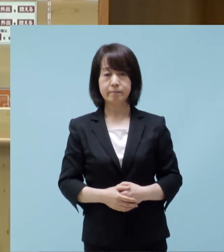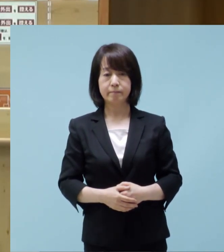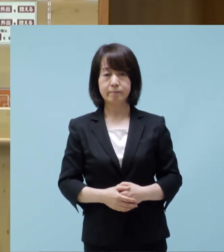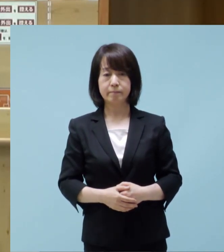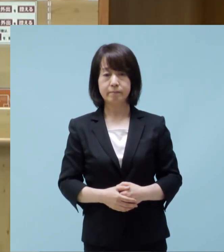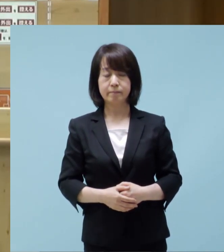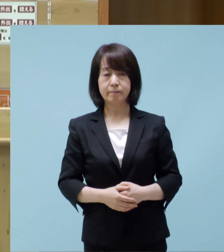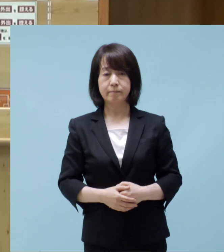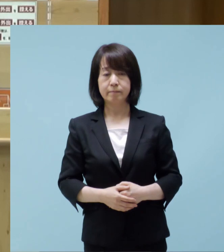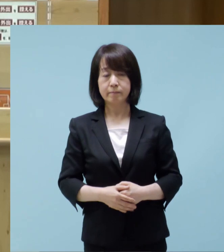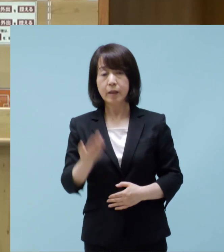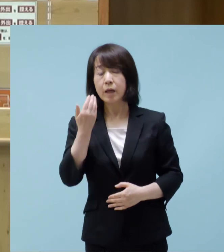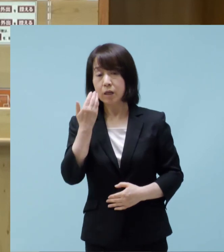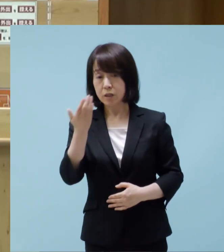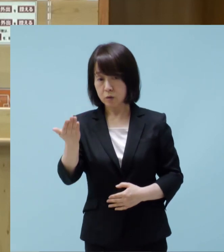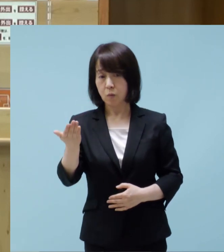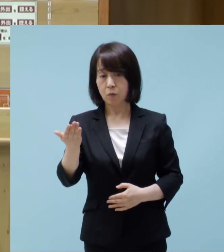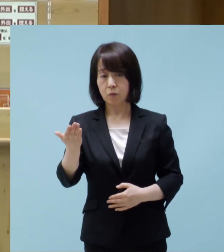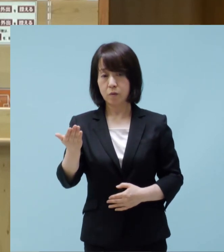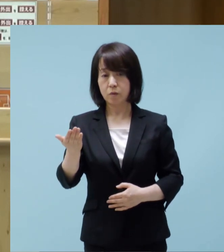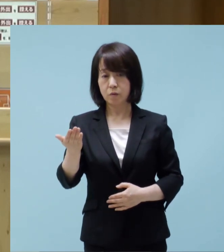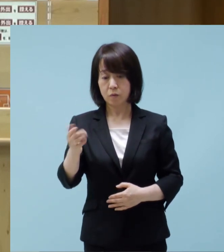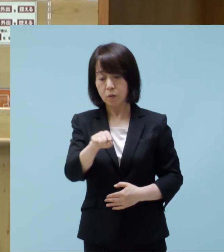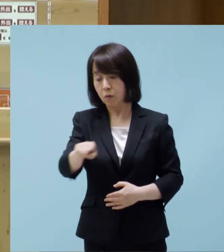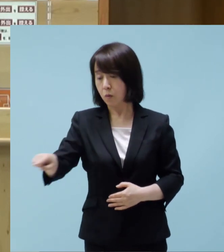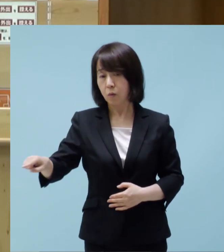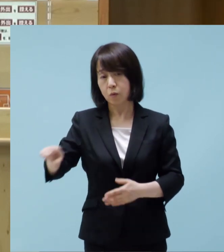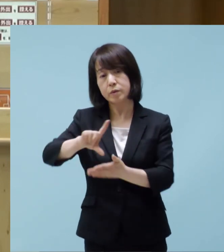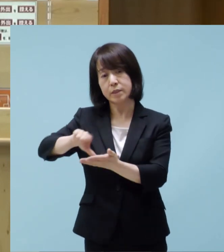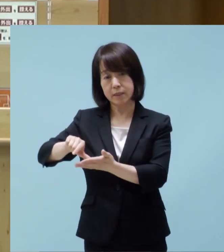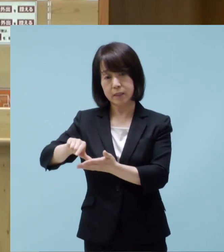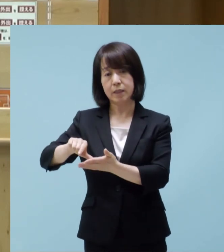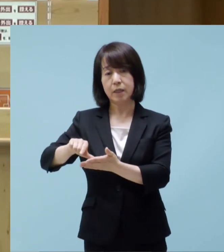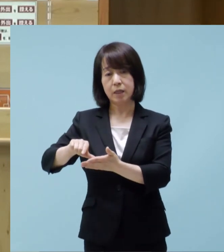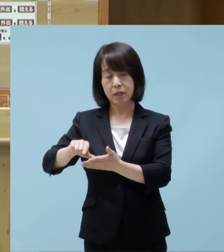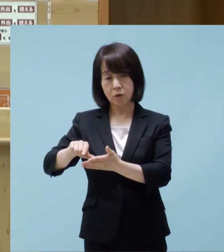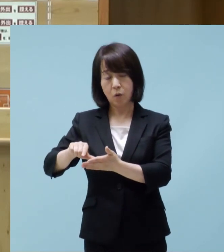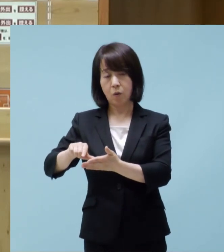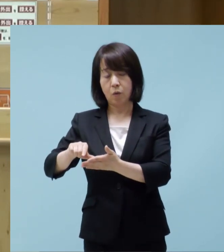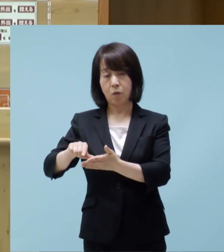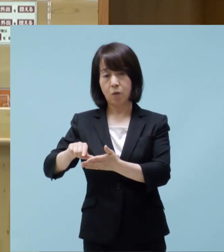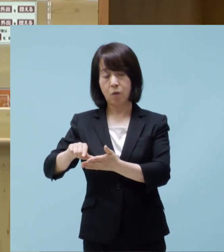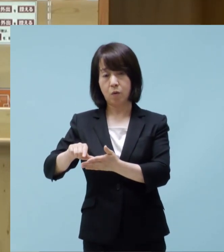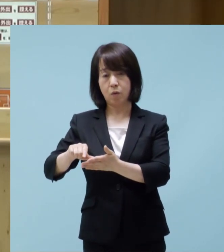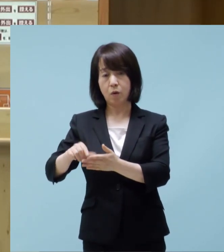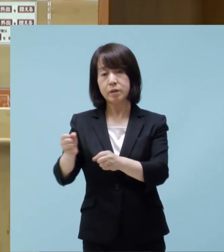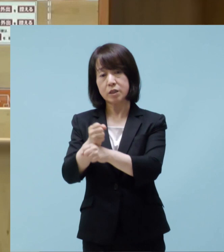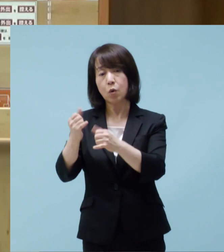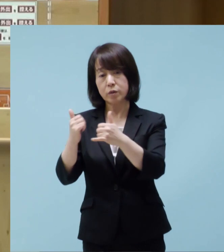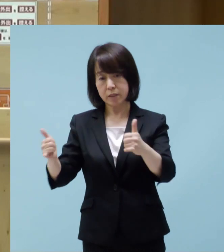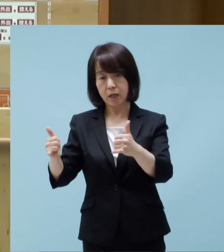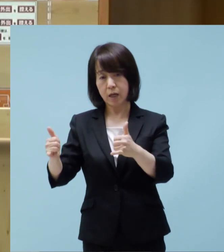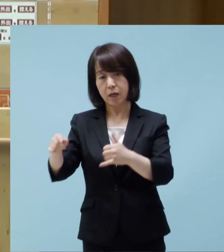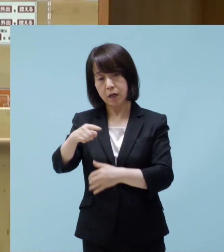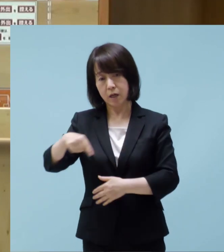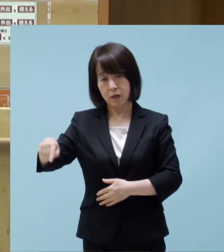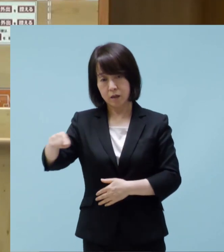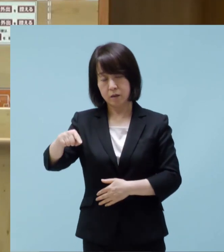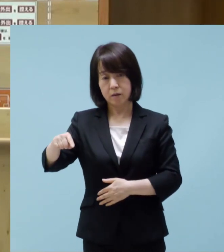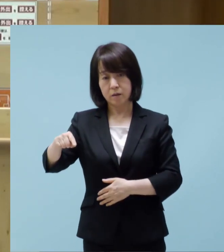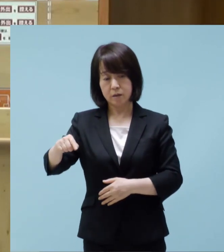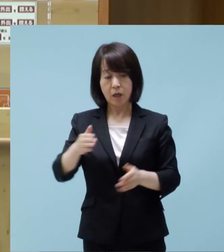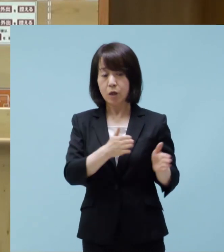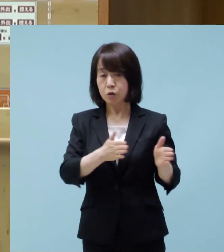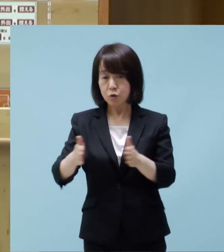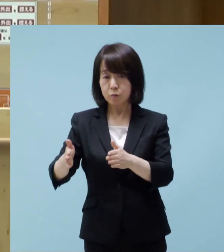経過措置区域の事業者の間で、まあ、準備というか心の準備を含めてなんですけども、準備できる期間に差が出てしまっていると思うのですが、ま